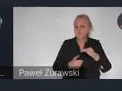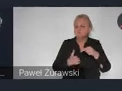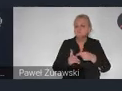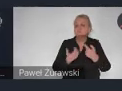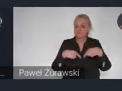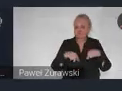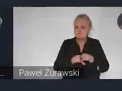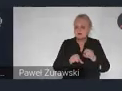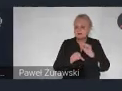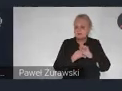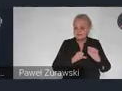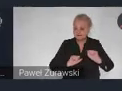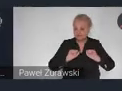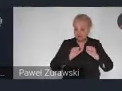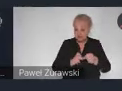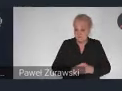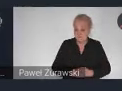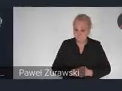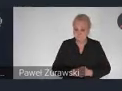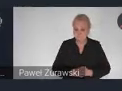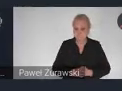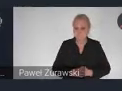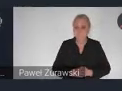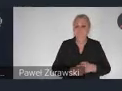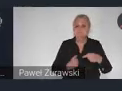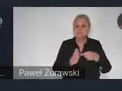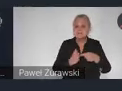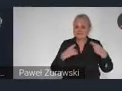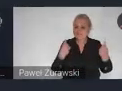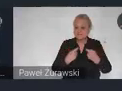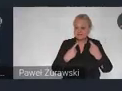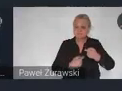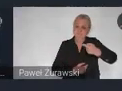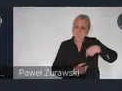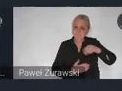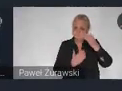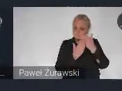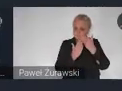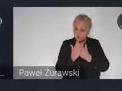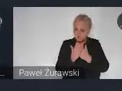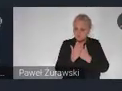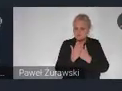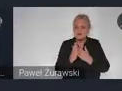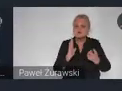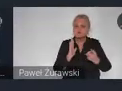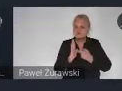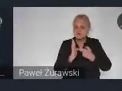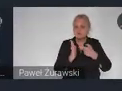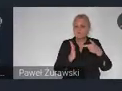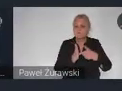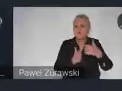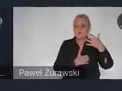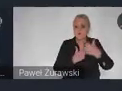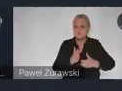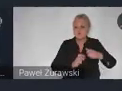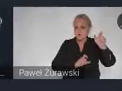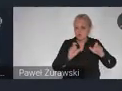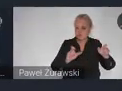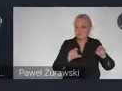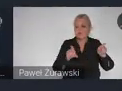realizowanych działań w przypadku naszego programu często to właśnie beneficjenci czyli